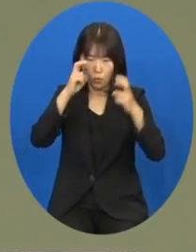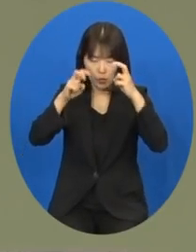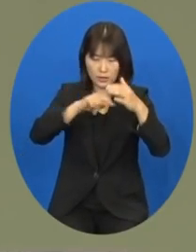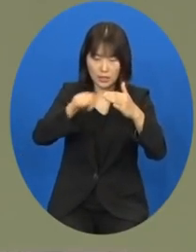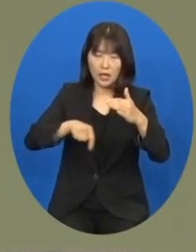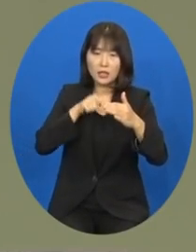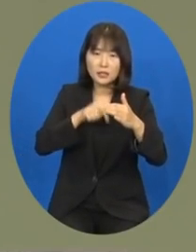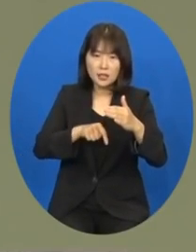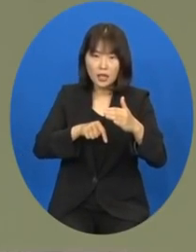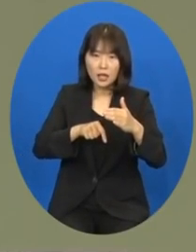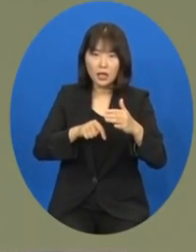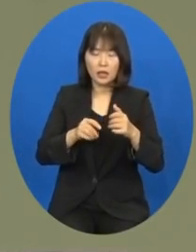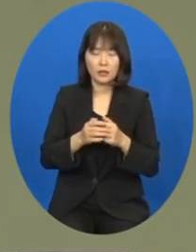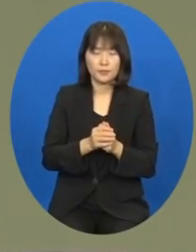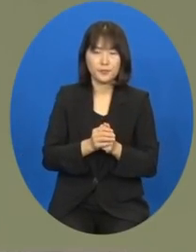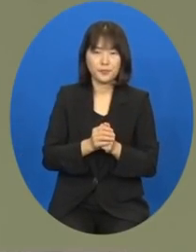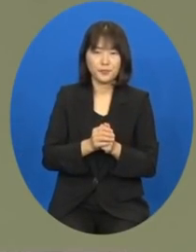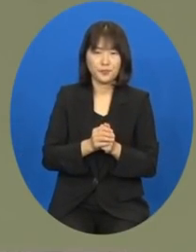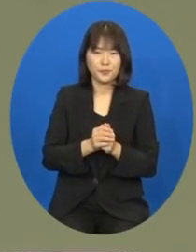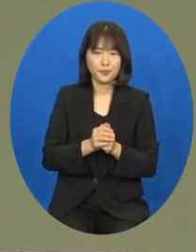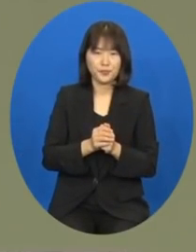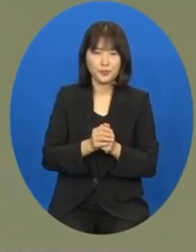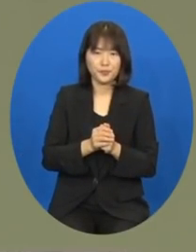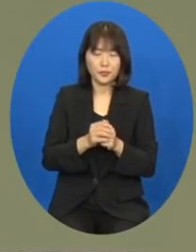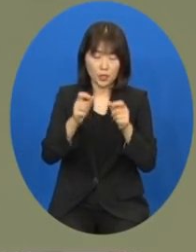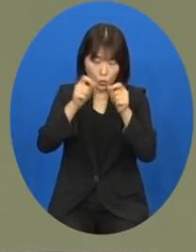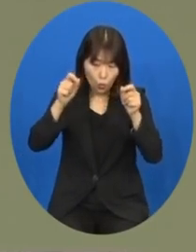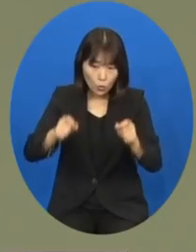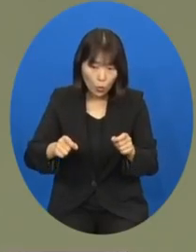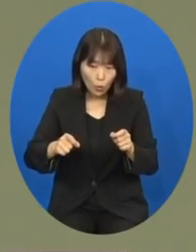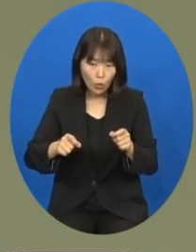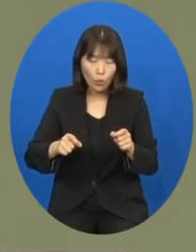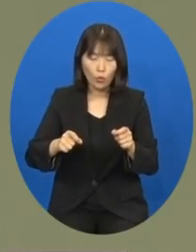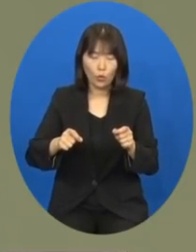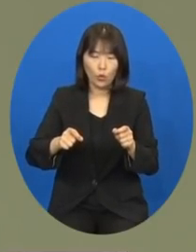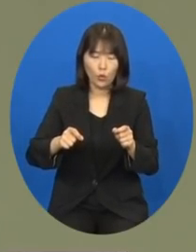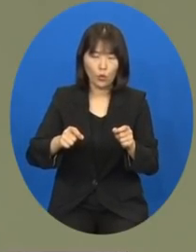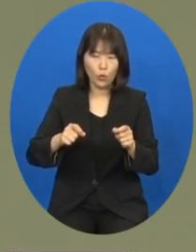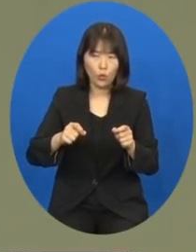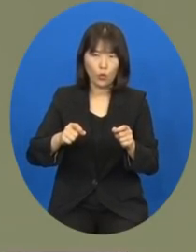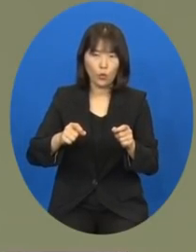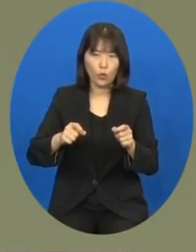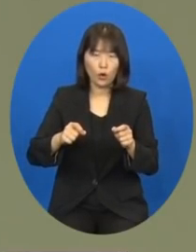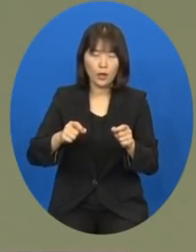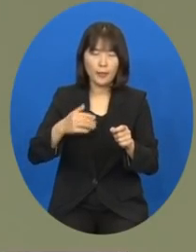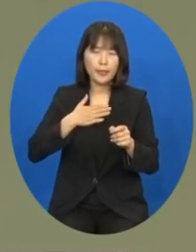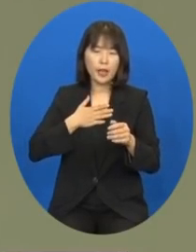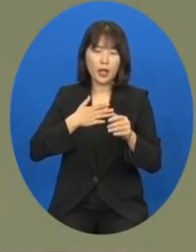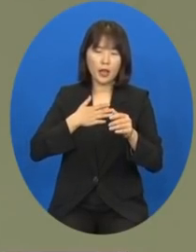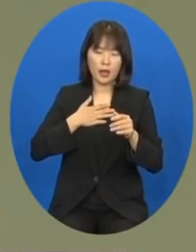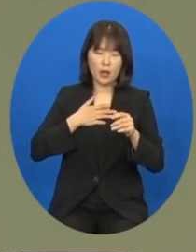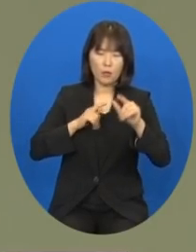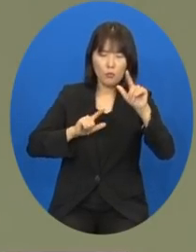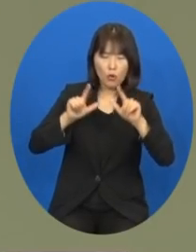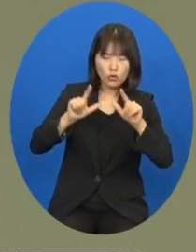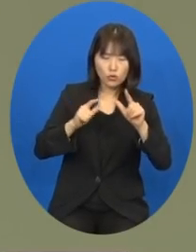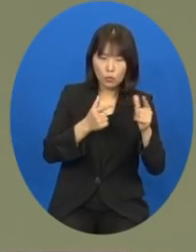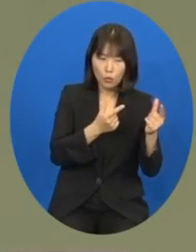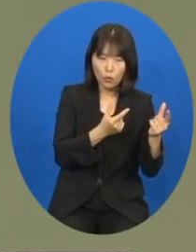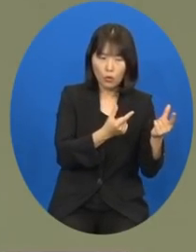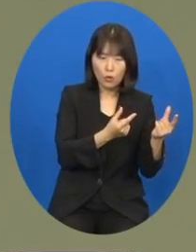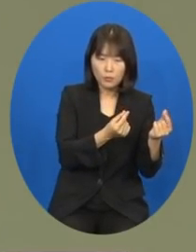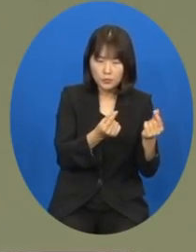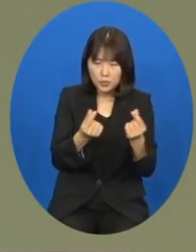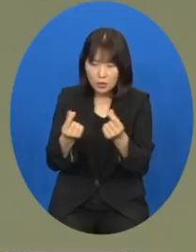동료에게 또한 다른 사람에게 대하는 나의 모습이 어느 정도 일치한 야 이거죠